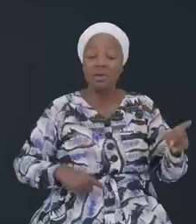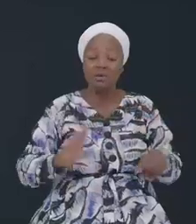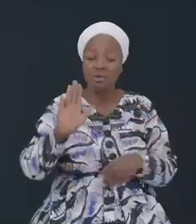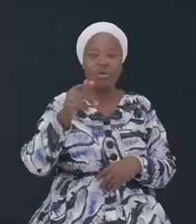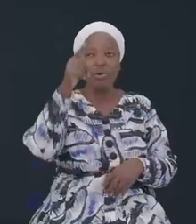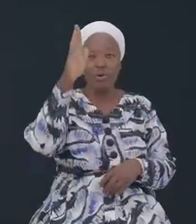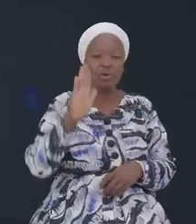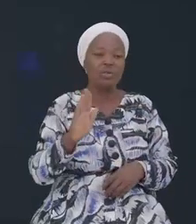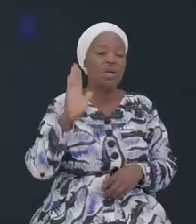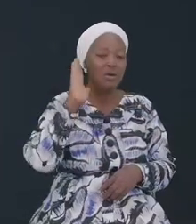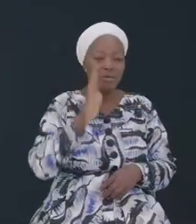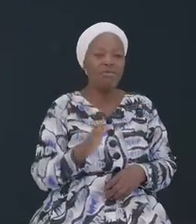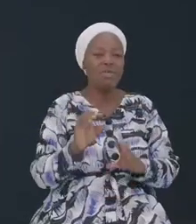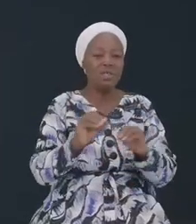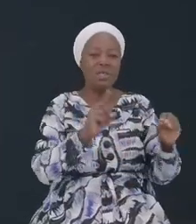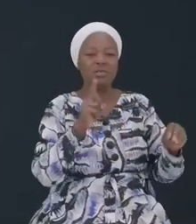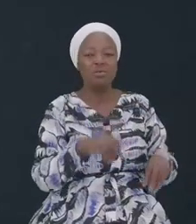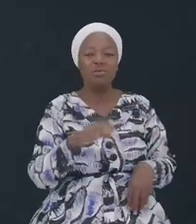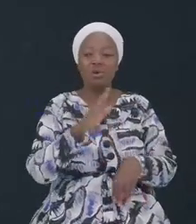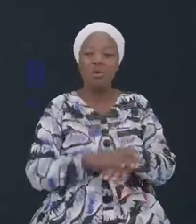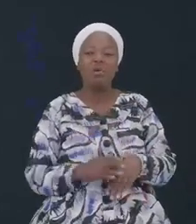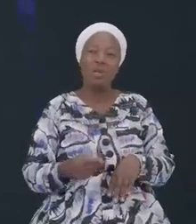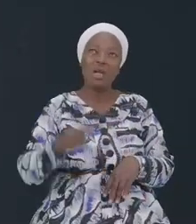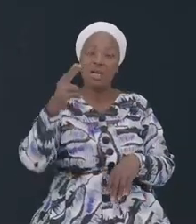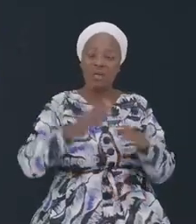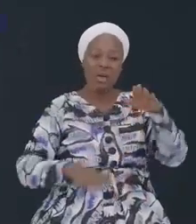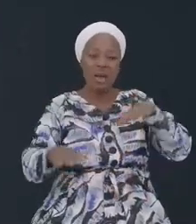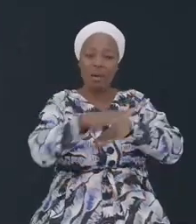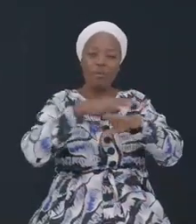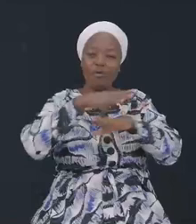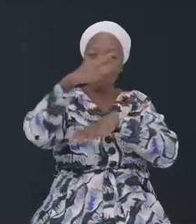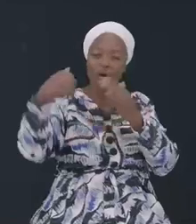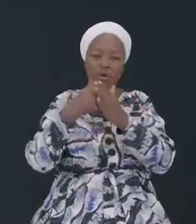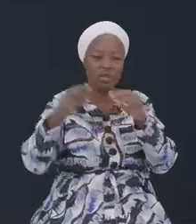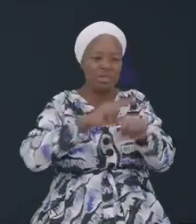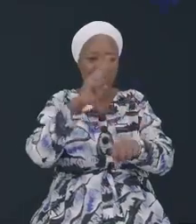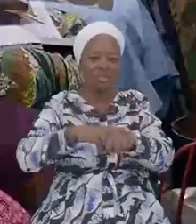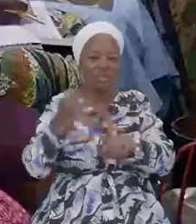te donnera la supériorité sur toutes les nations de la terre.